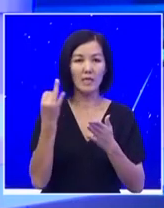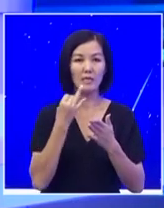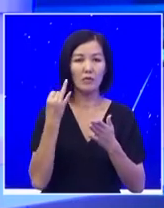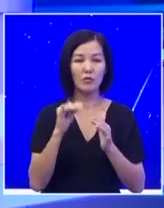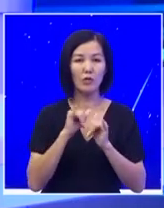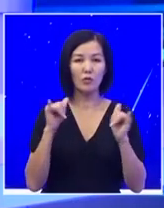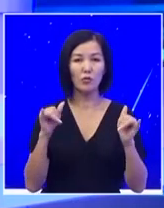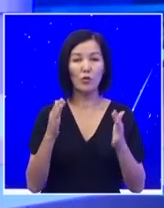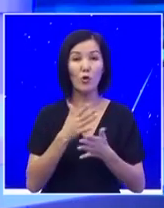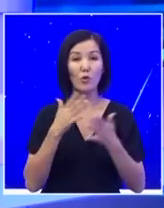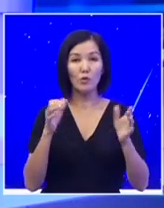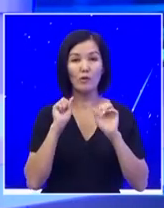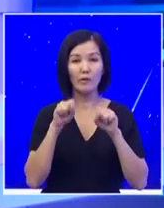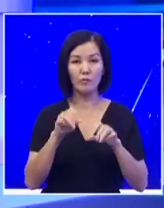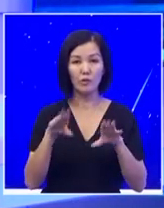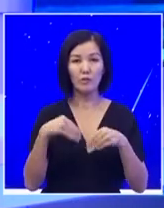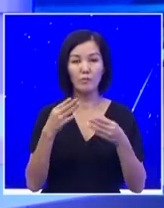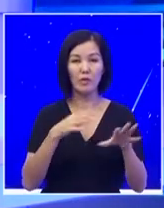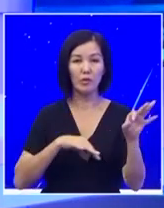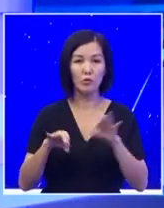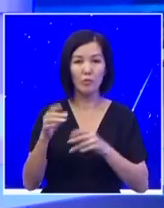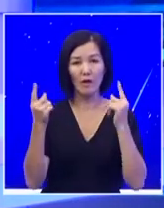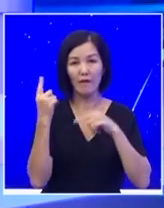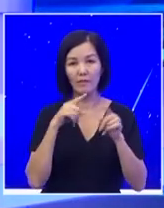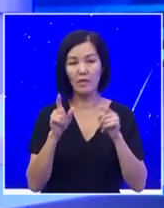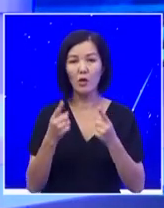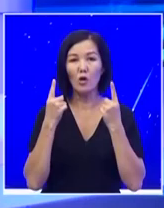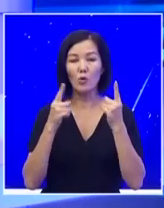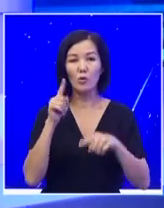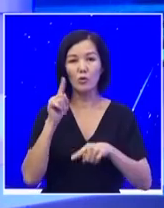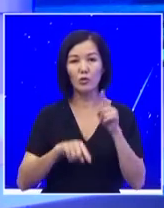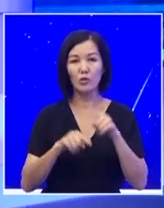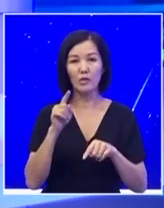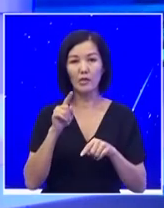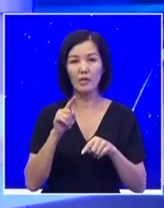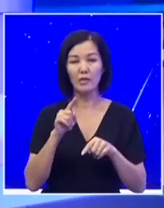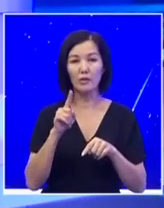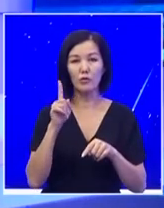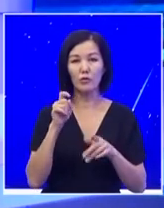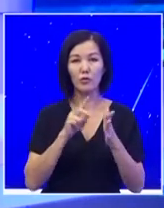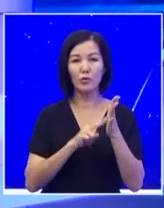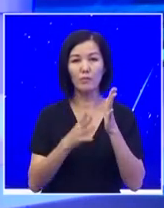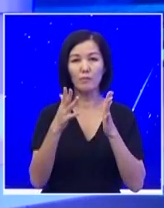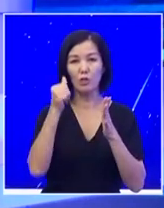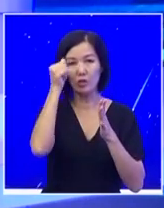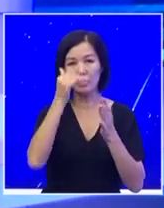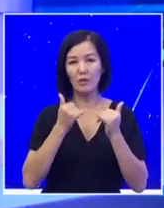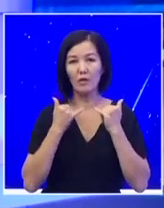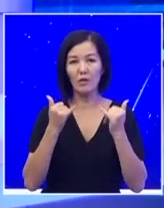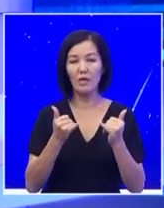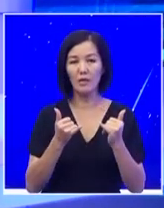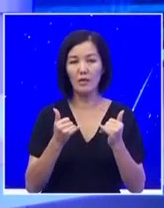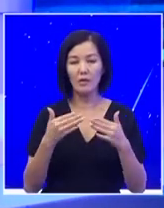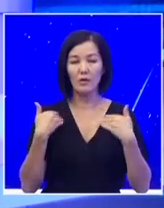арттыруға мол мүмкіндік туғызады дейді жоба авторлары. Ұлы ақынның 175 жылдығына орай қолға алынған игі бастама туралы